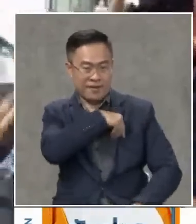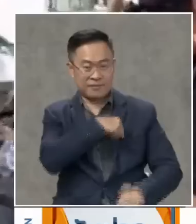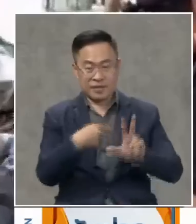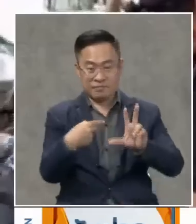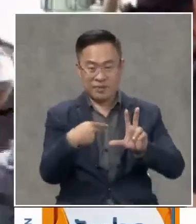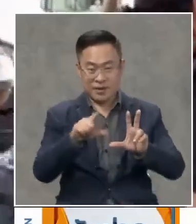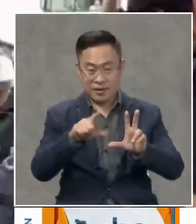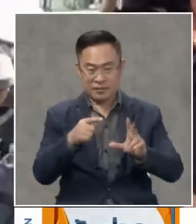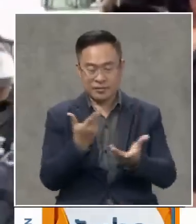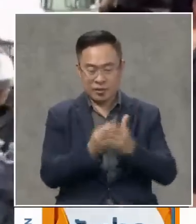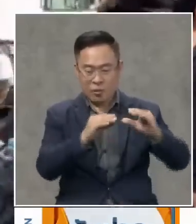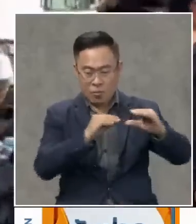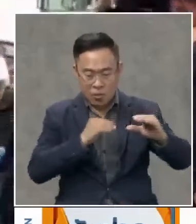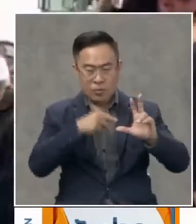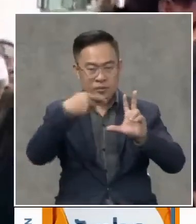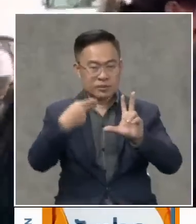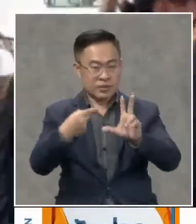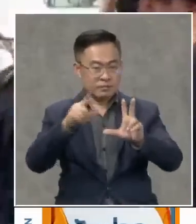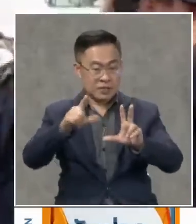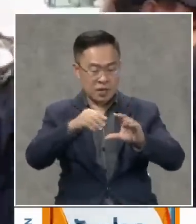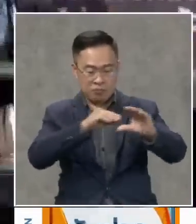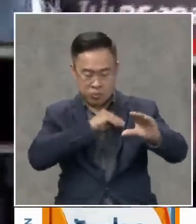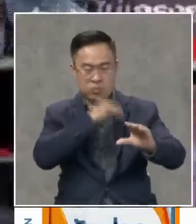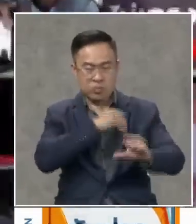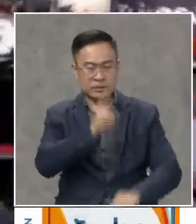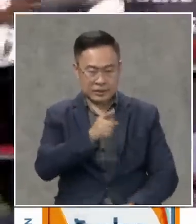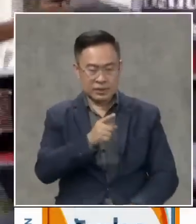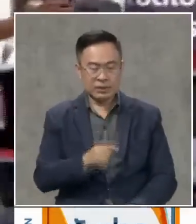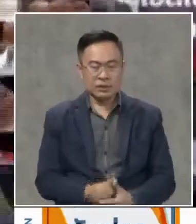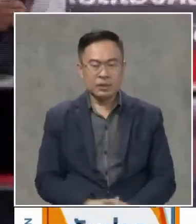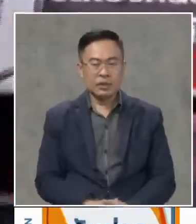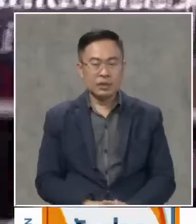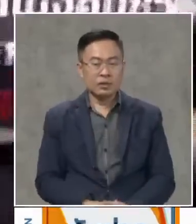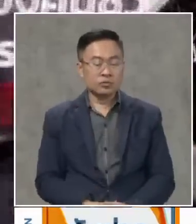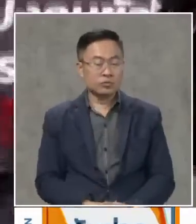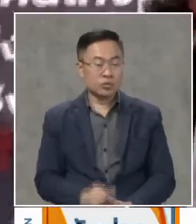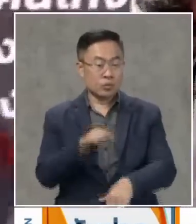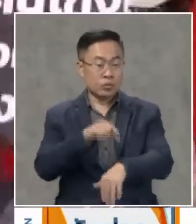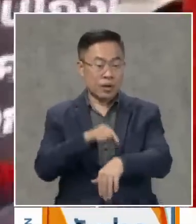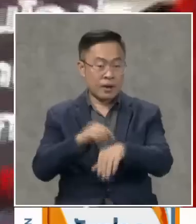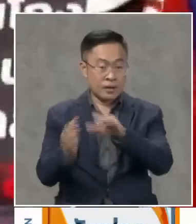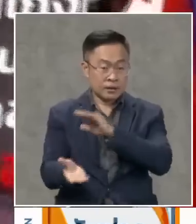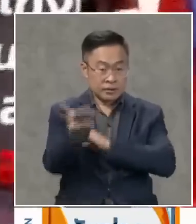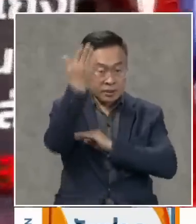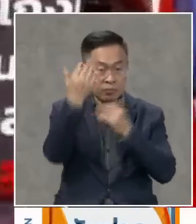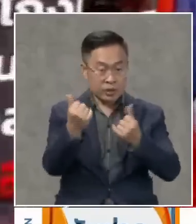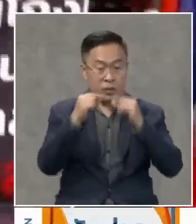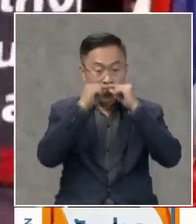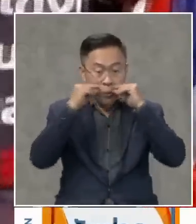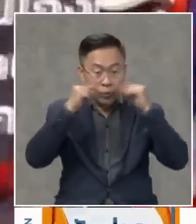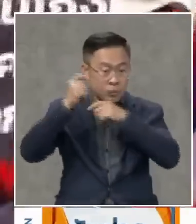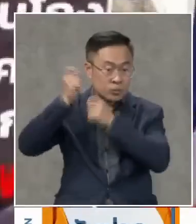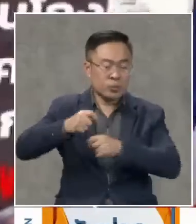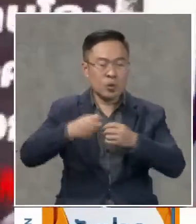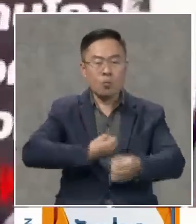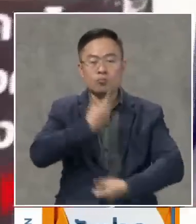ให้นายกรัฐมนตรีตรวจสอบด้วยค่ะล่าสุดแฉอีกแล้วคุณผู้ชมคะช่วงเช้าที่ผ่านมาค่ะคุณชูวิทย์โพสต์ข้อความล